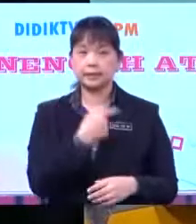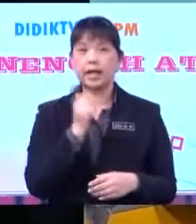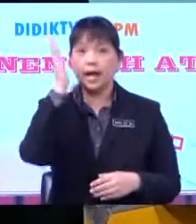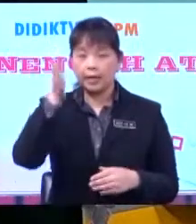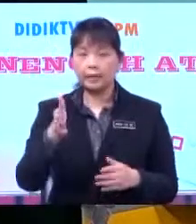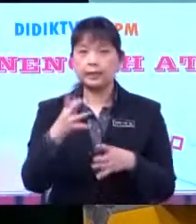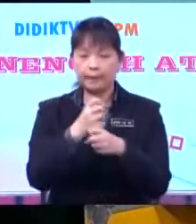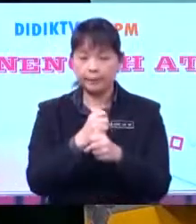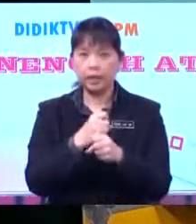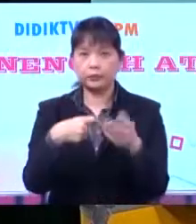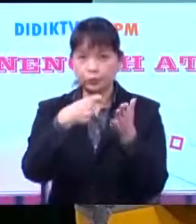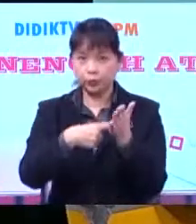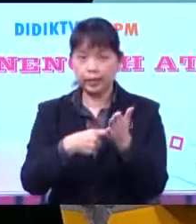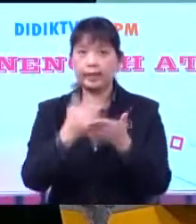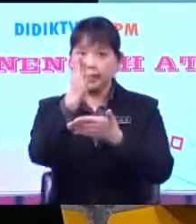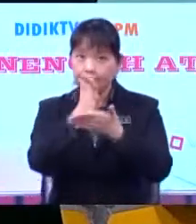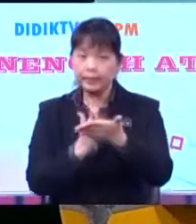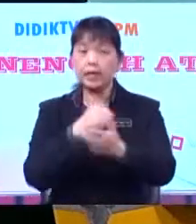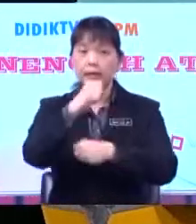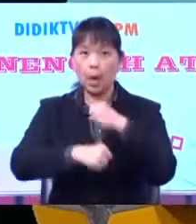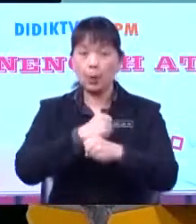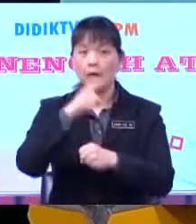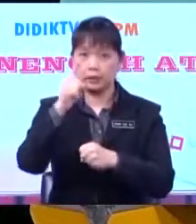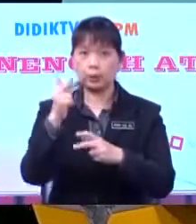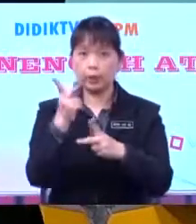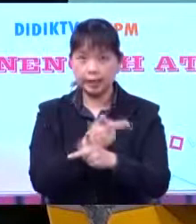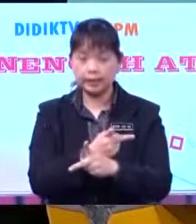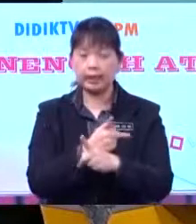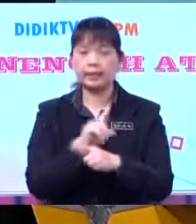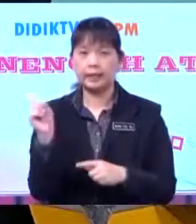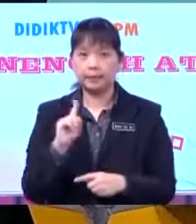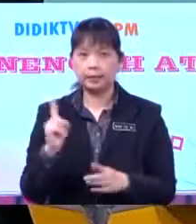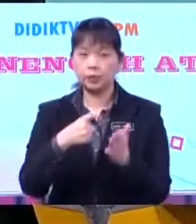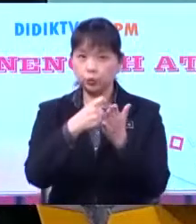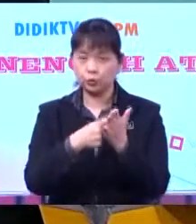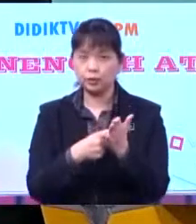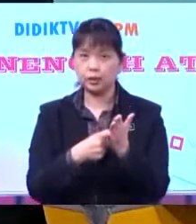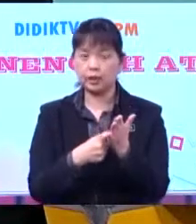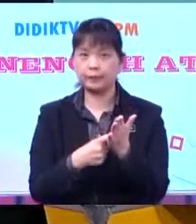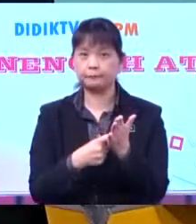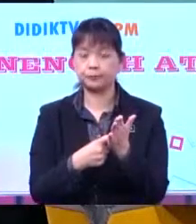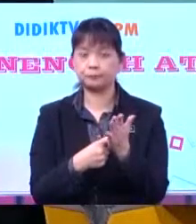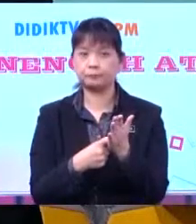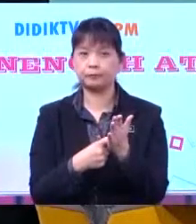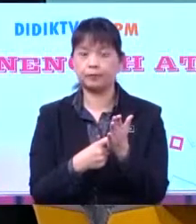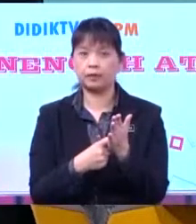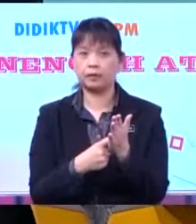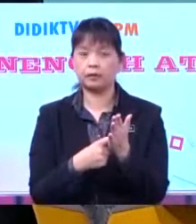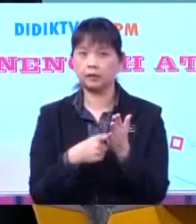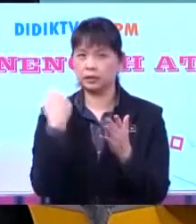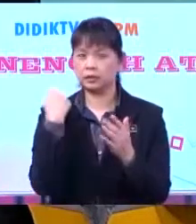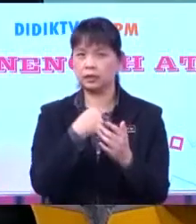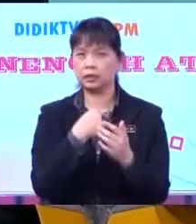setengah tahun sekali Lah iya oke dimana cuka ini juga dengan gaya Cukai taksiran Dia mungkin Mira